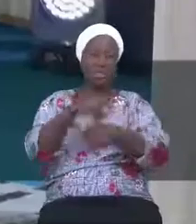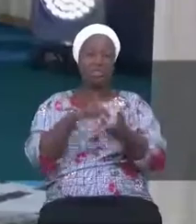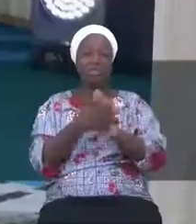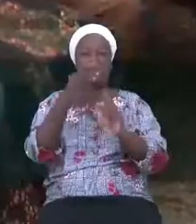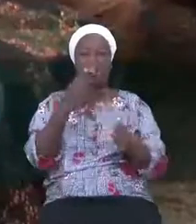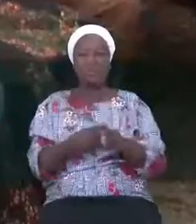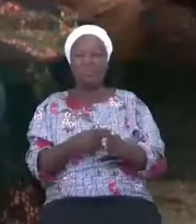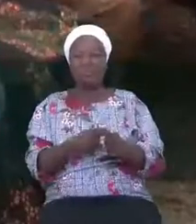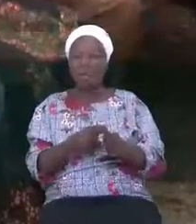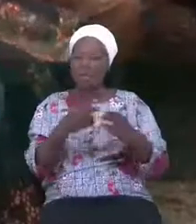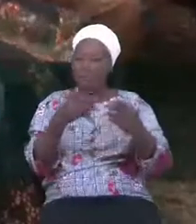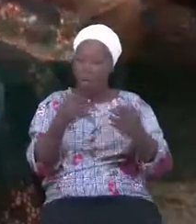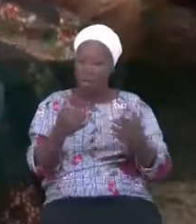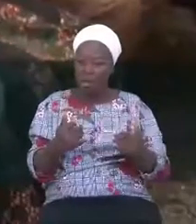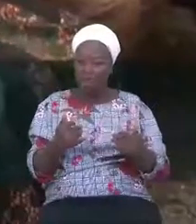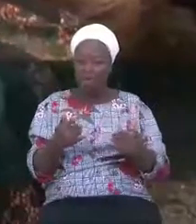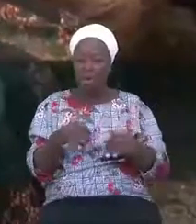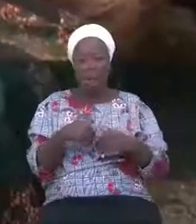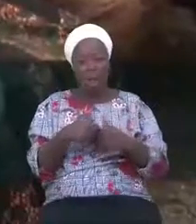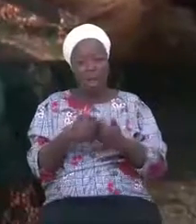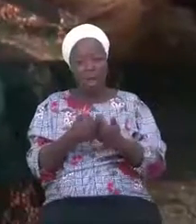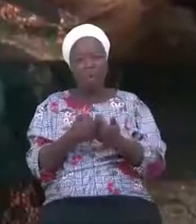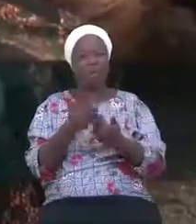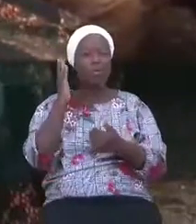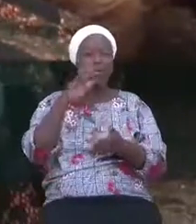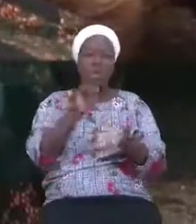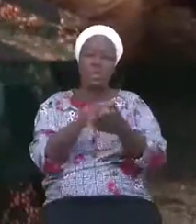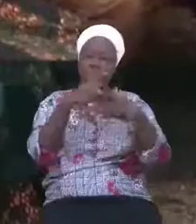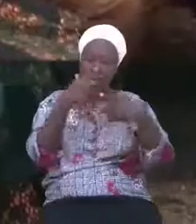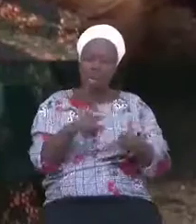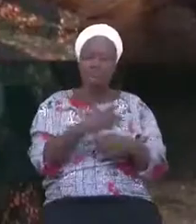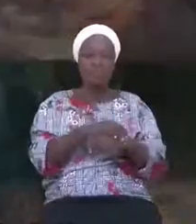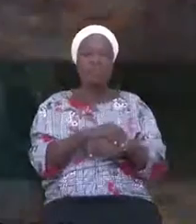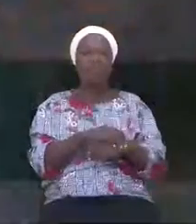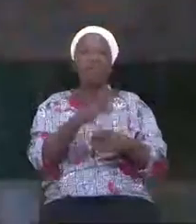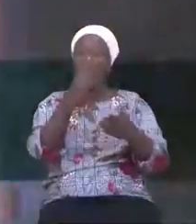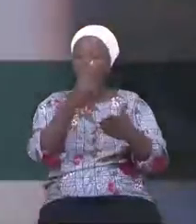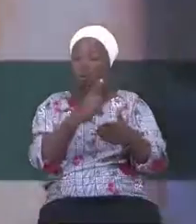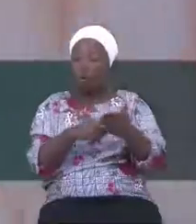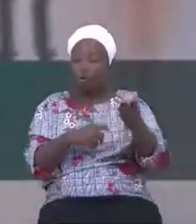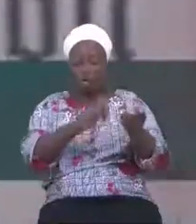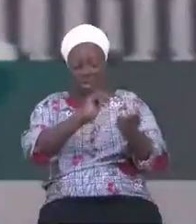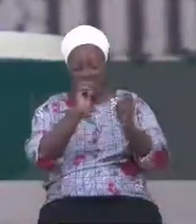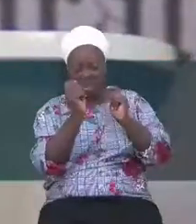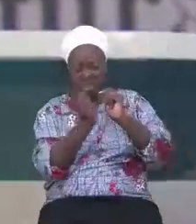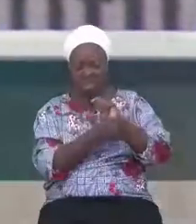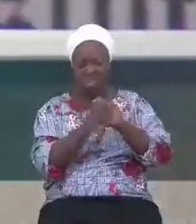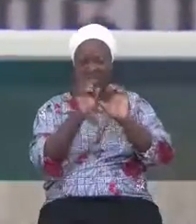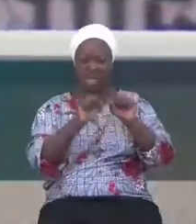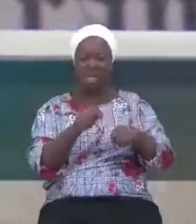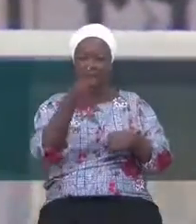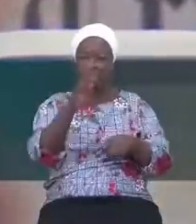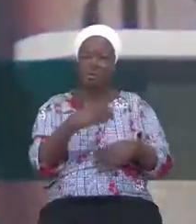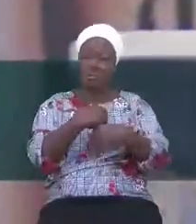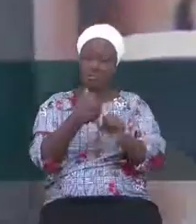Jésus. Maintenant, comment cela va se passer? Quel changement peut